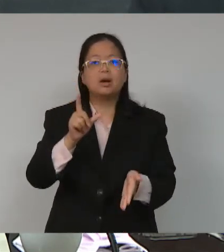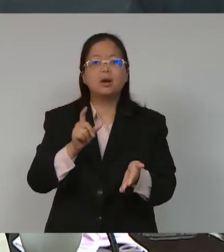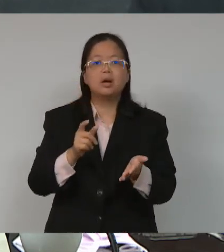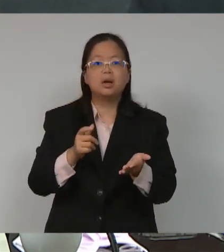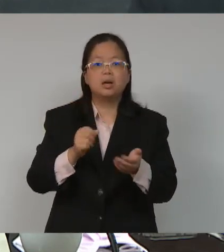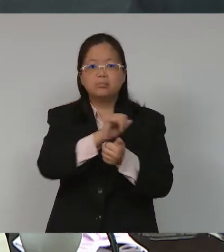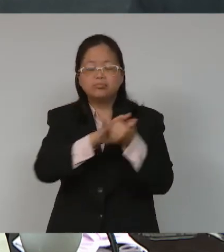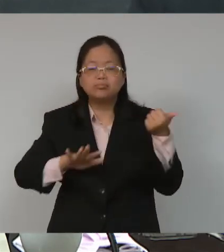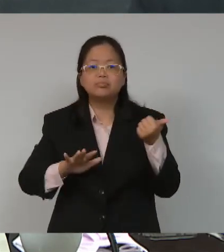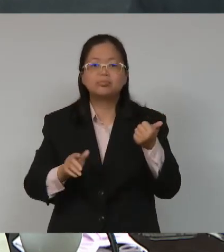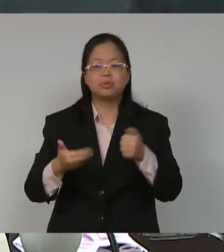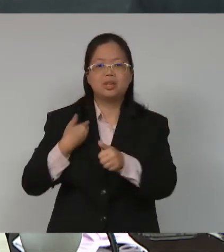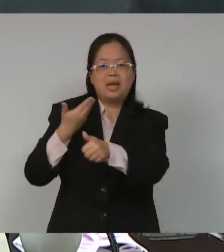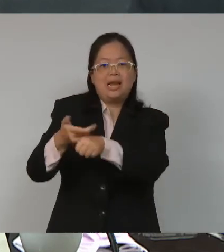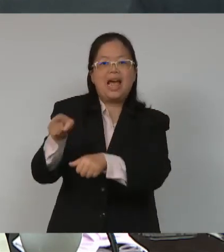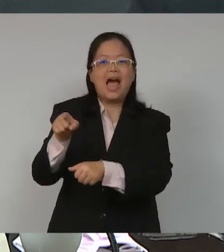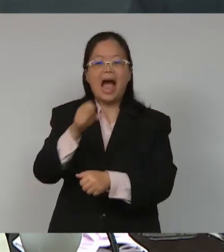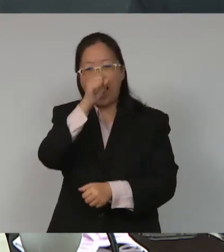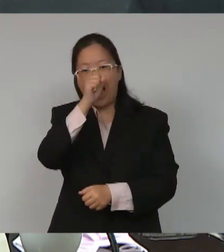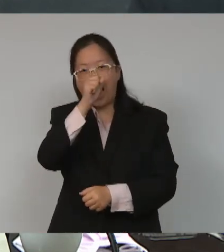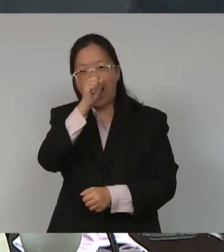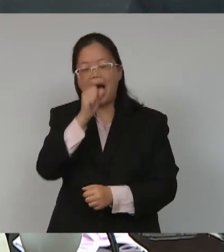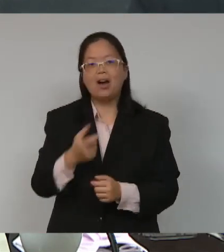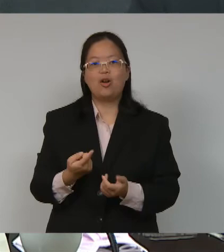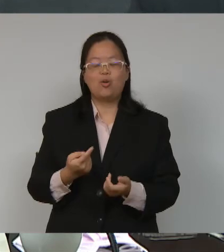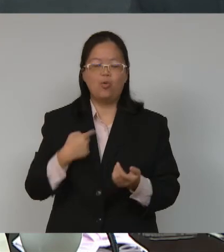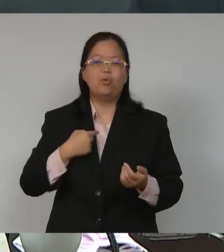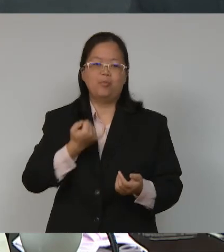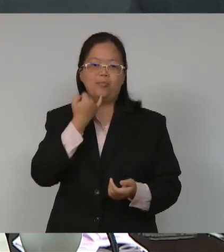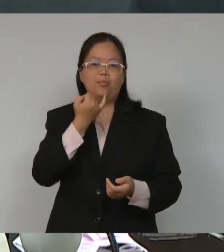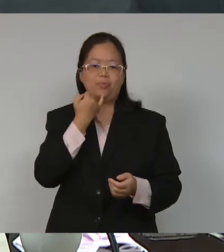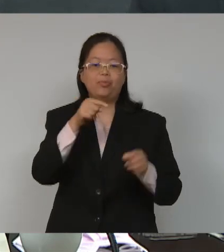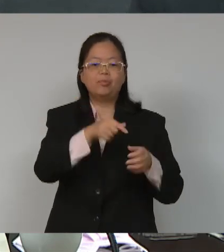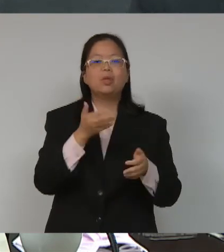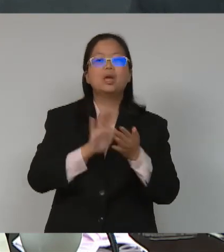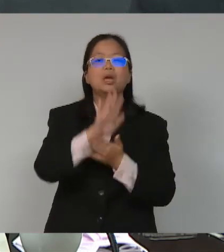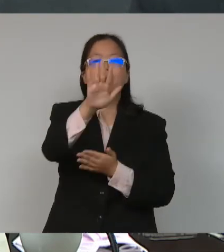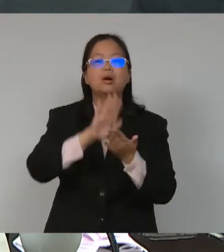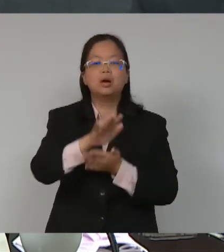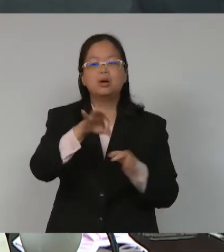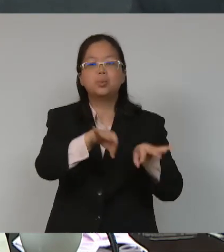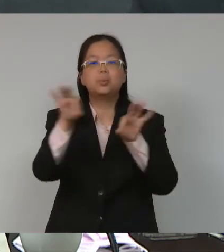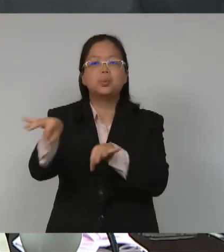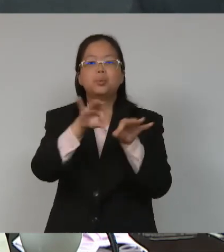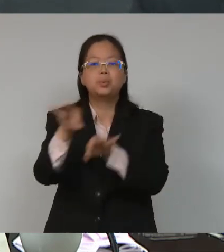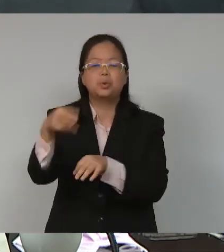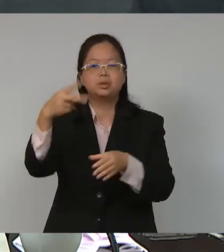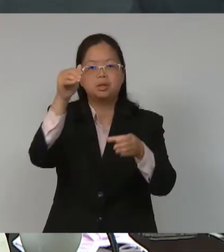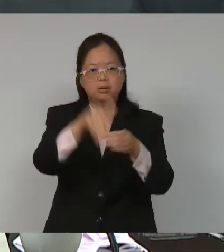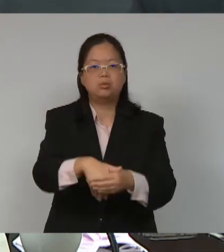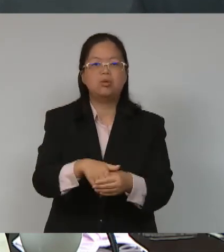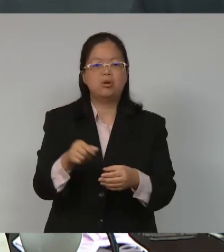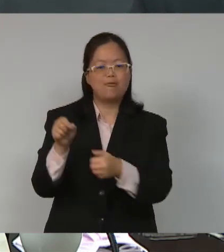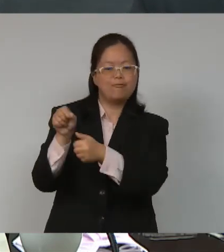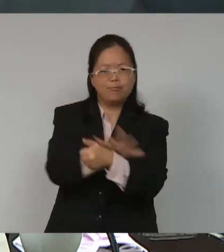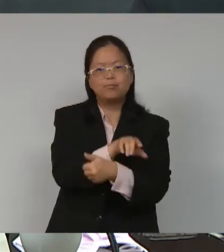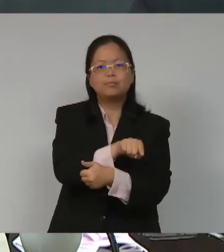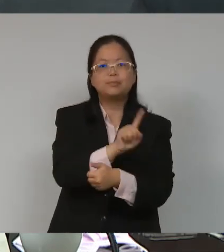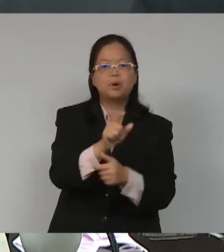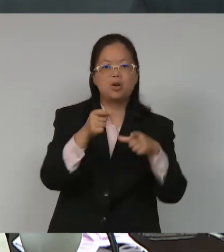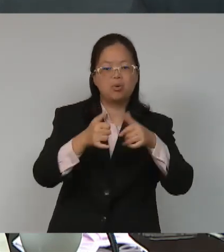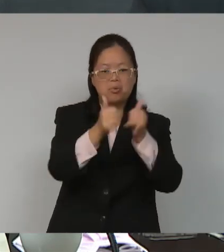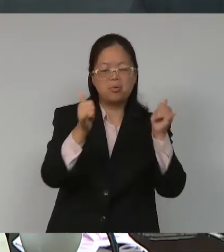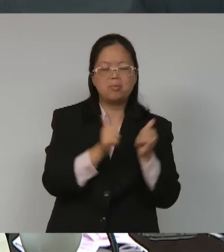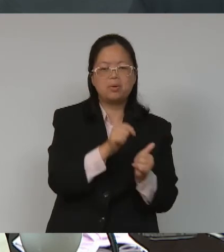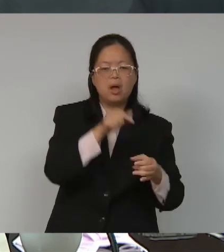给行政机关借此上下其手，限制人民公投权利的空间。我想这个反而是不乐见